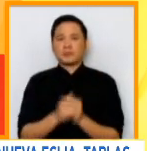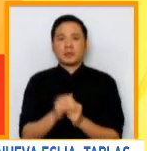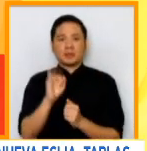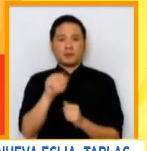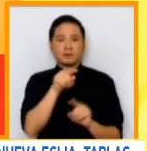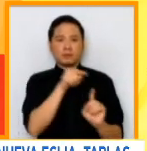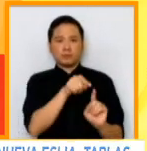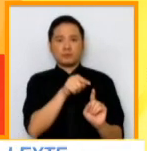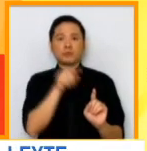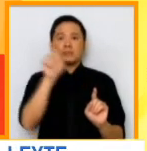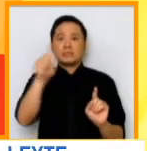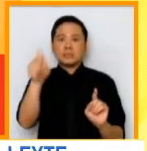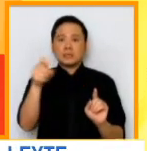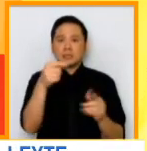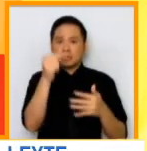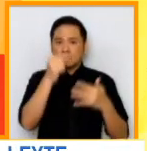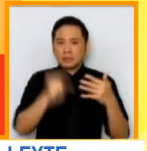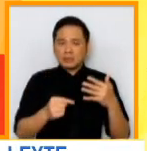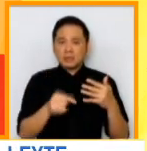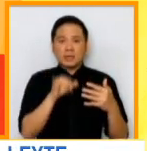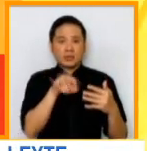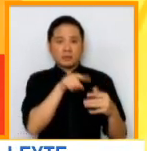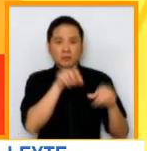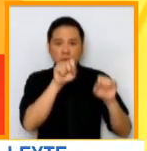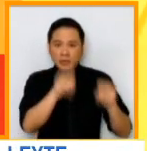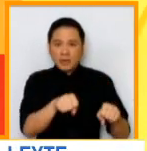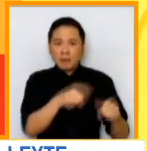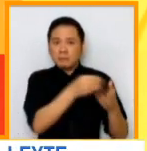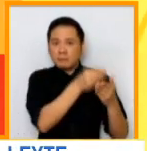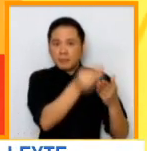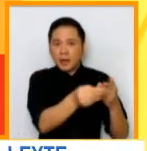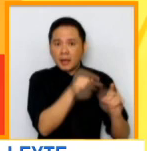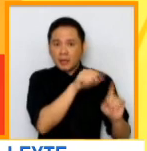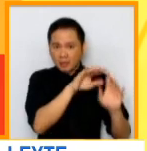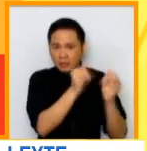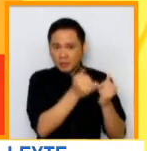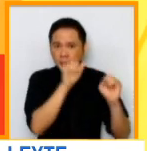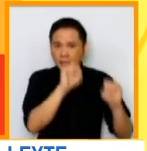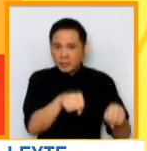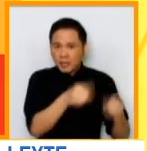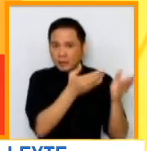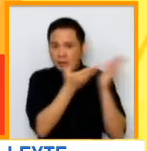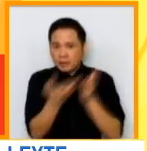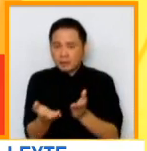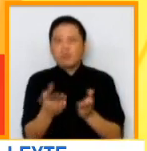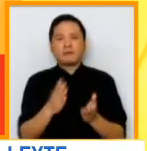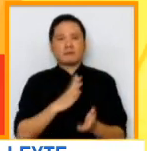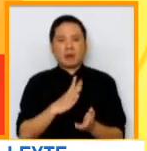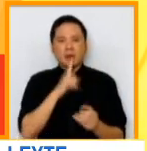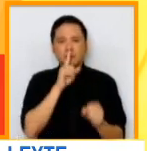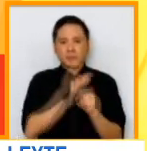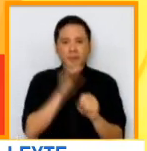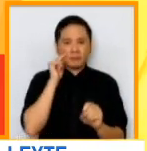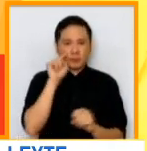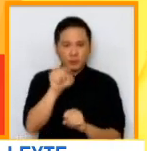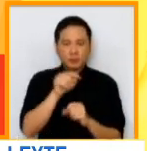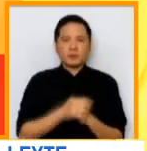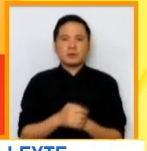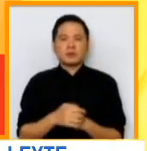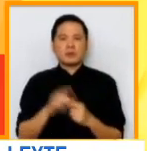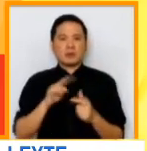bilhin at kaya nilang i-deliver, they will commit to purchase and deliver for you. Tapos, dadali nila sa